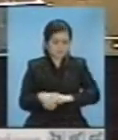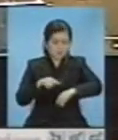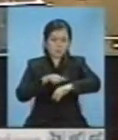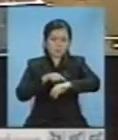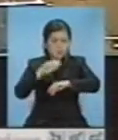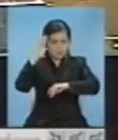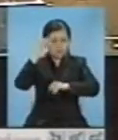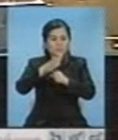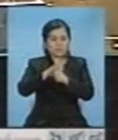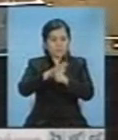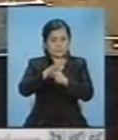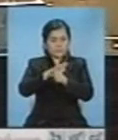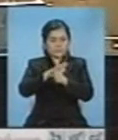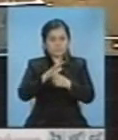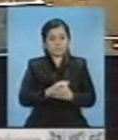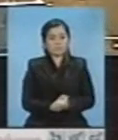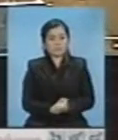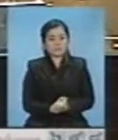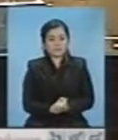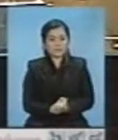นิพิษฮะ